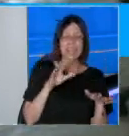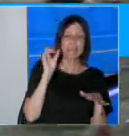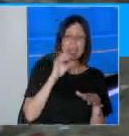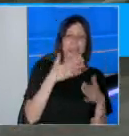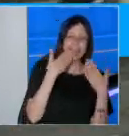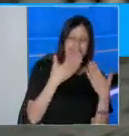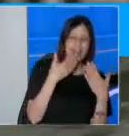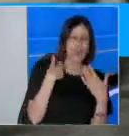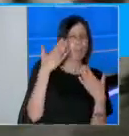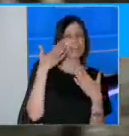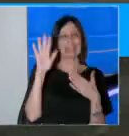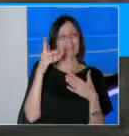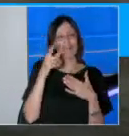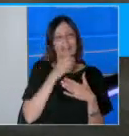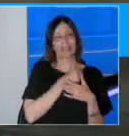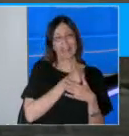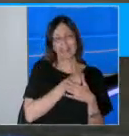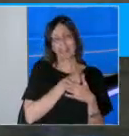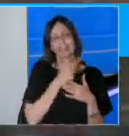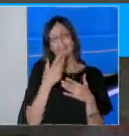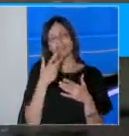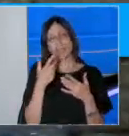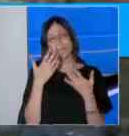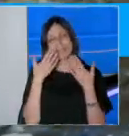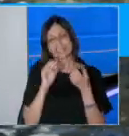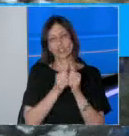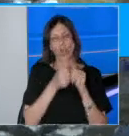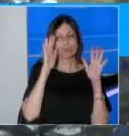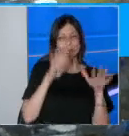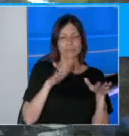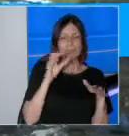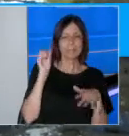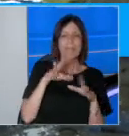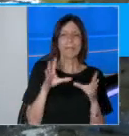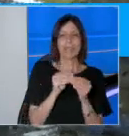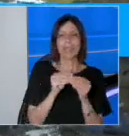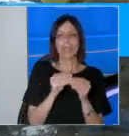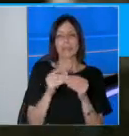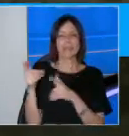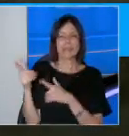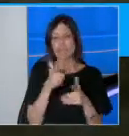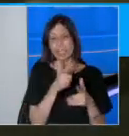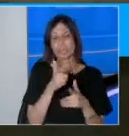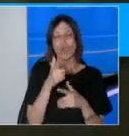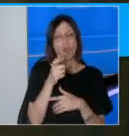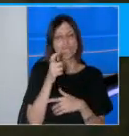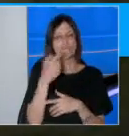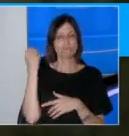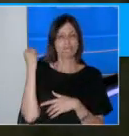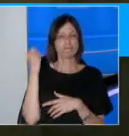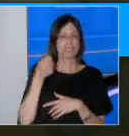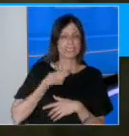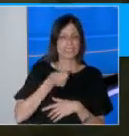מכיר דעת שלבית כנסת או למסגד שלה נכנסים עם נשקים, רובים, אבנים וסכינים, ואין מה